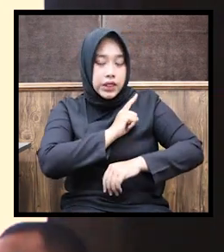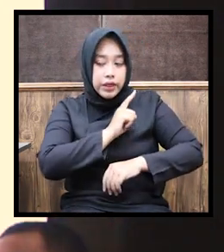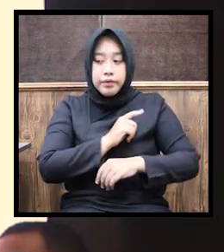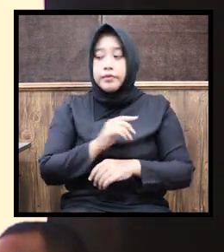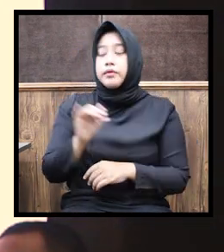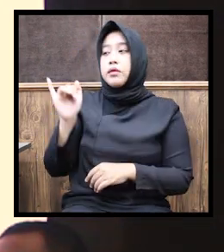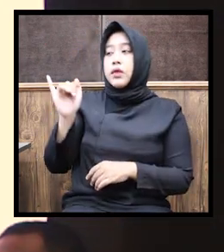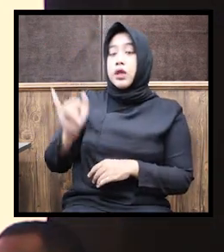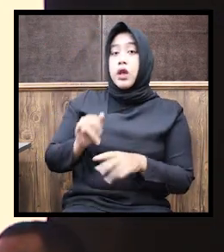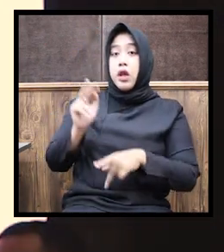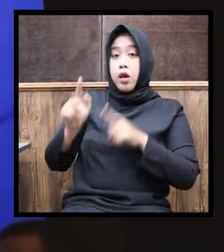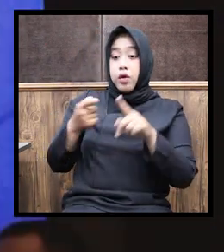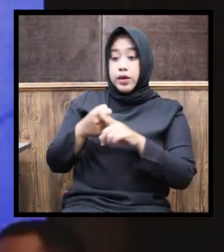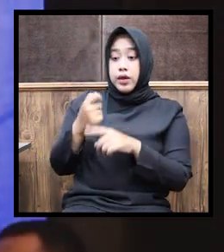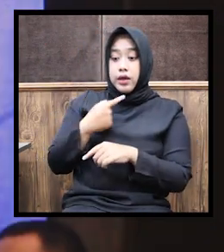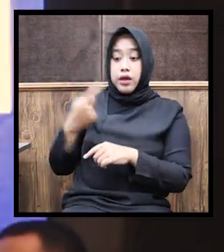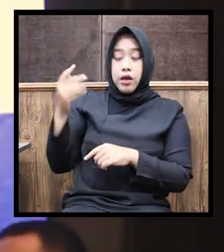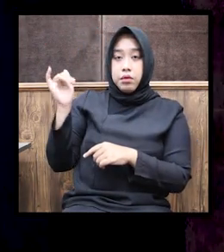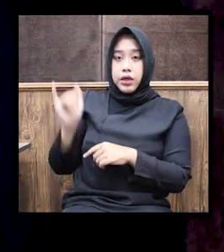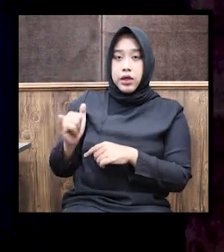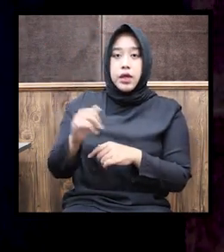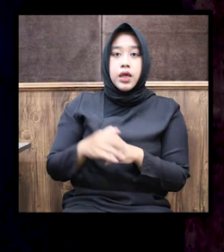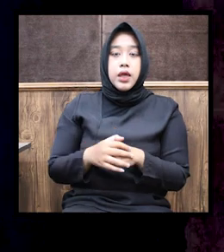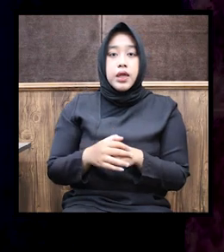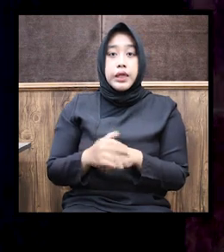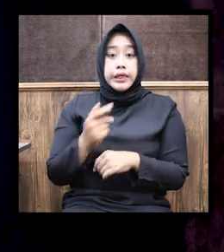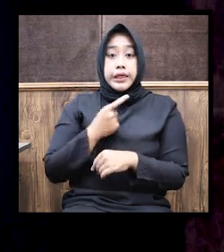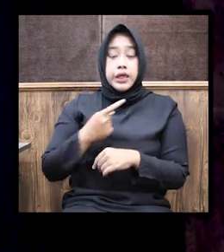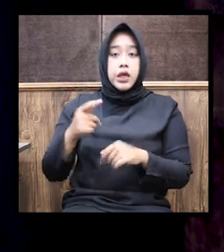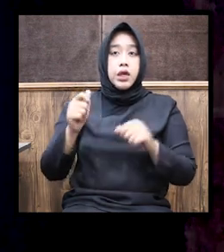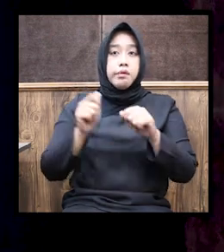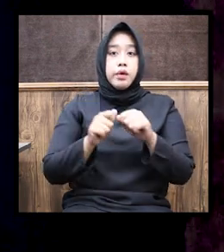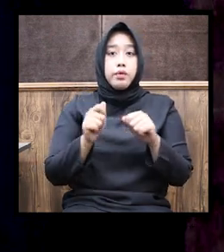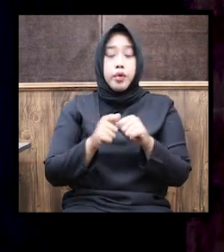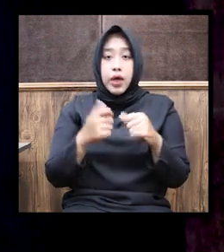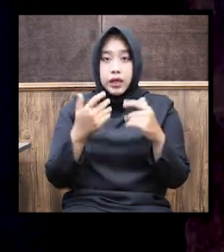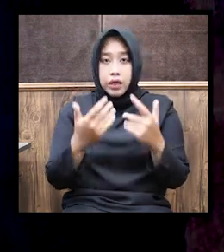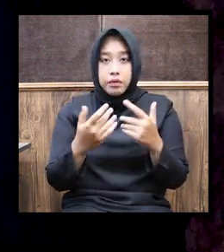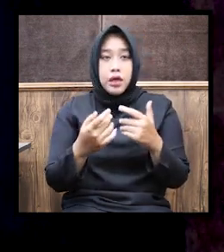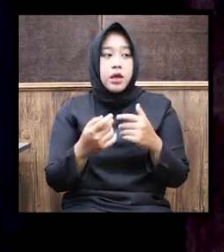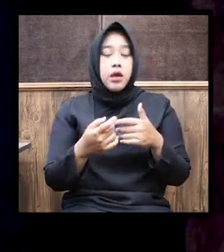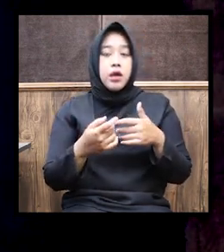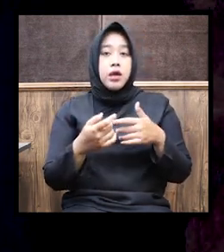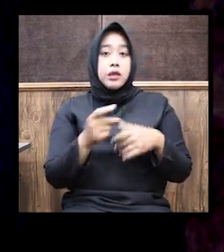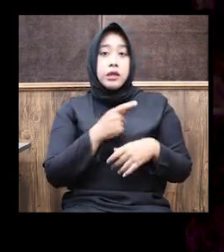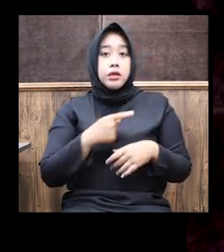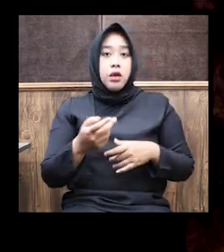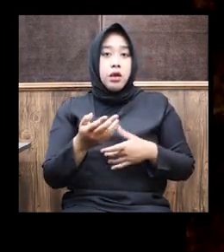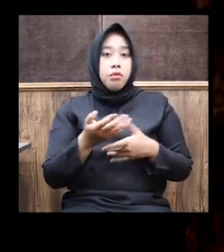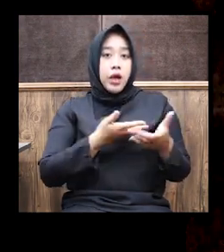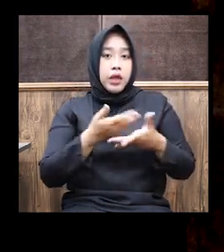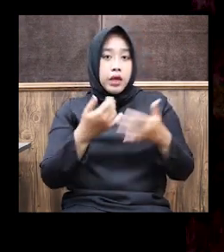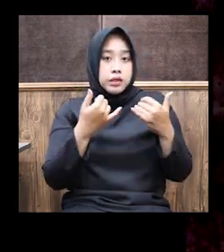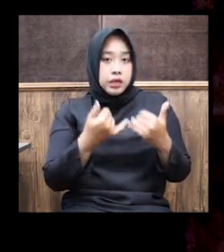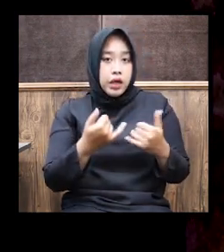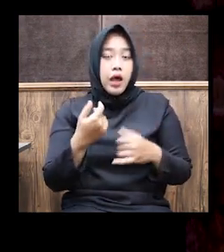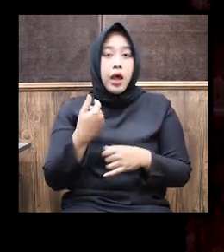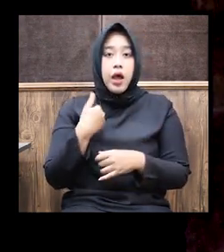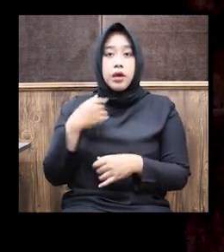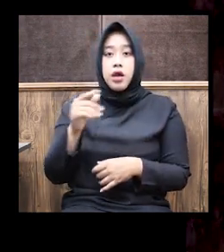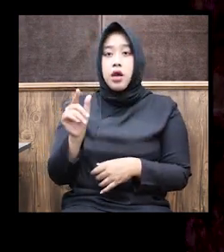kalau dari kami ya Sebagai penyelenggara pelayanan ya saat ini ada